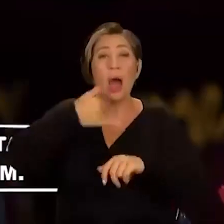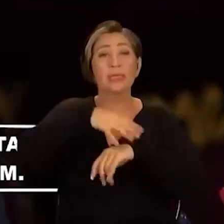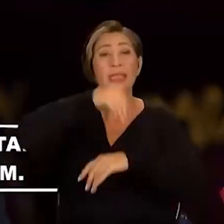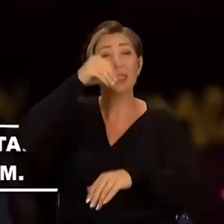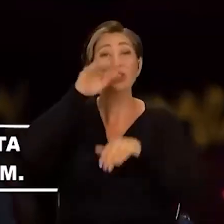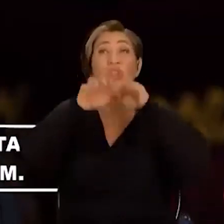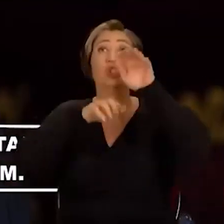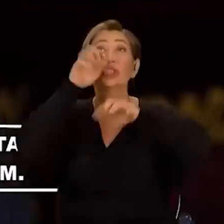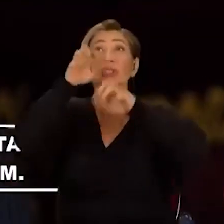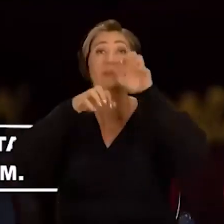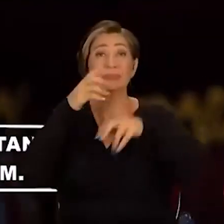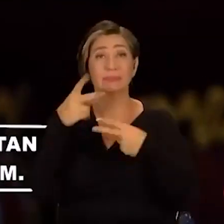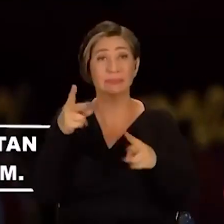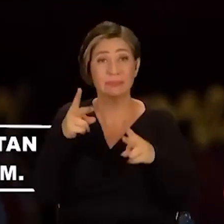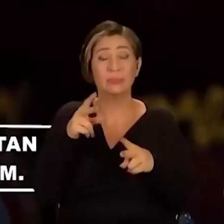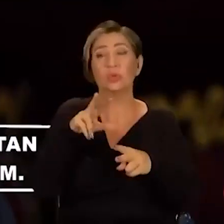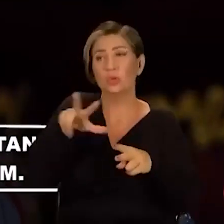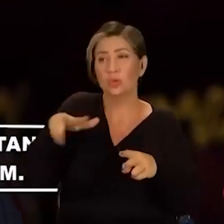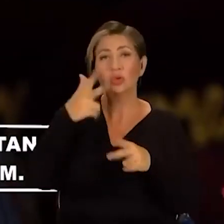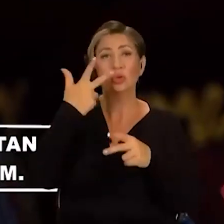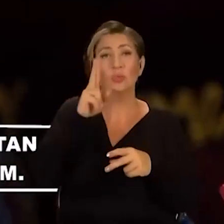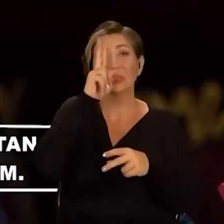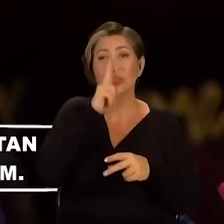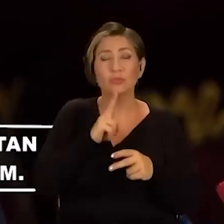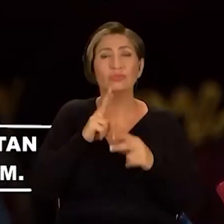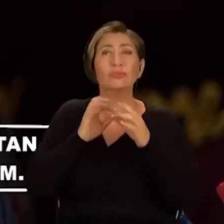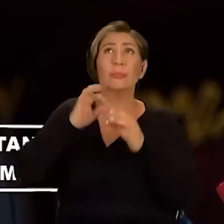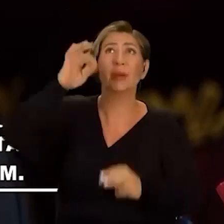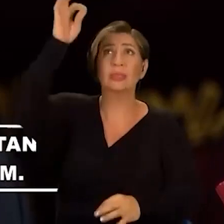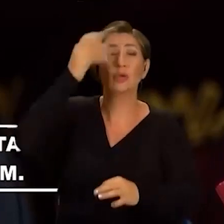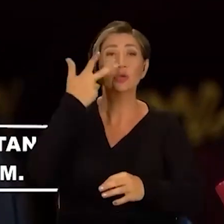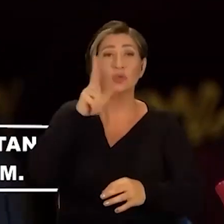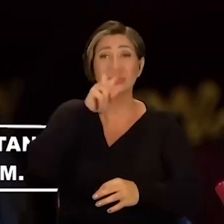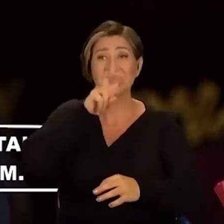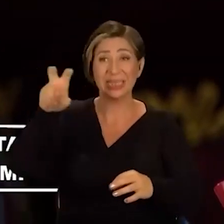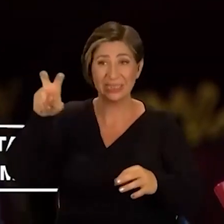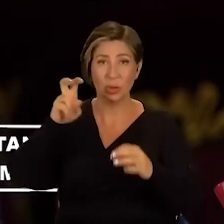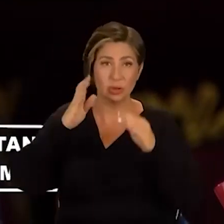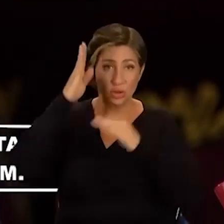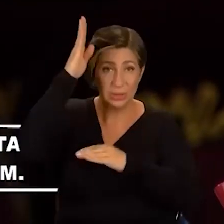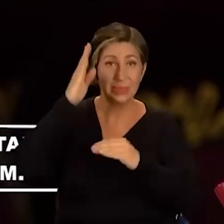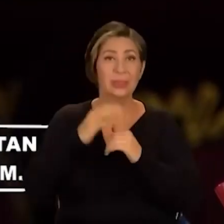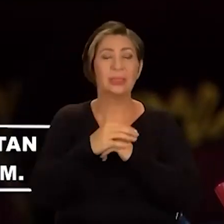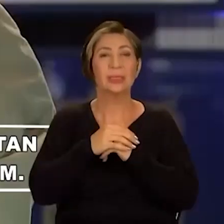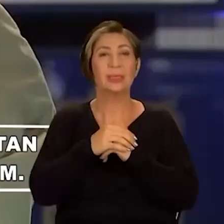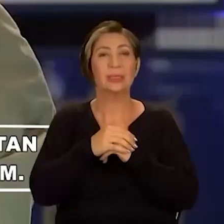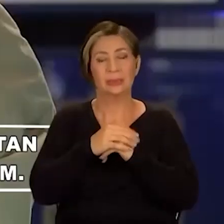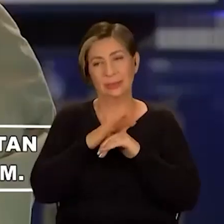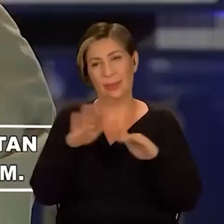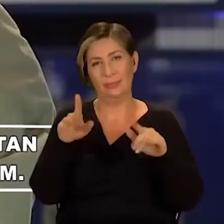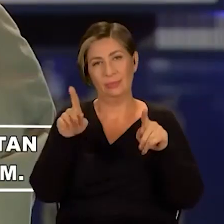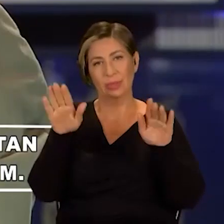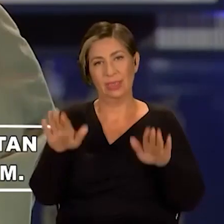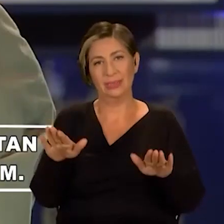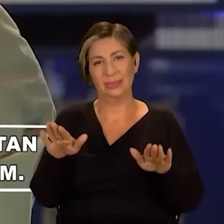çıkabilir. Sevgili Nasuh Maruki ile beraber 3200'de kampımızı kurduk. 3800'e çıktık. 4200'e çıktık. Nasuh dedi ki siz burada